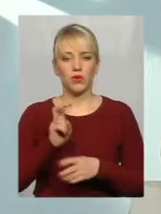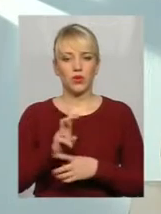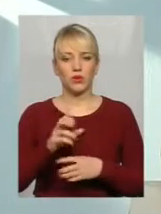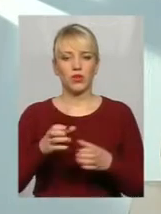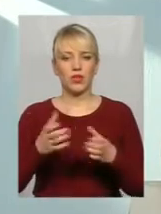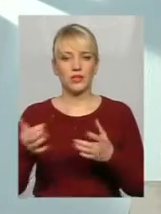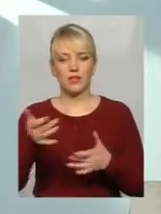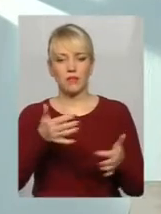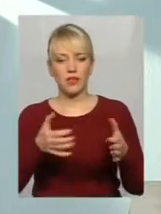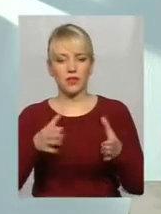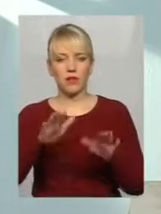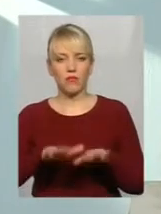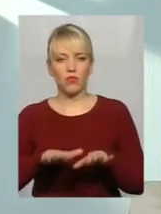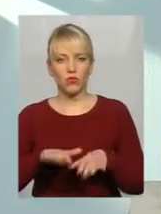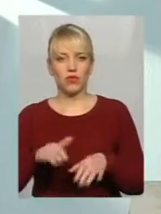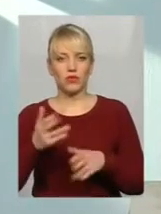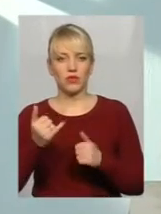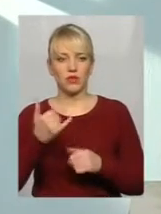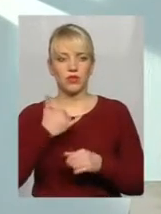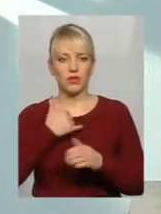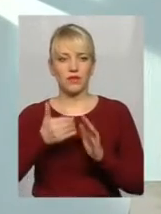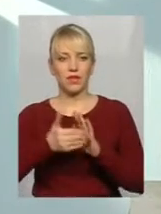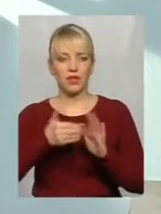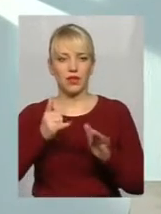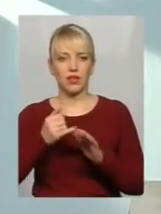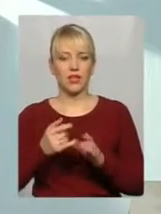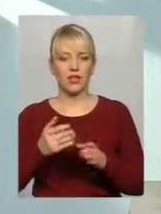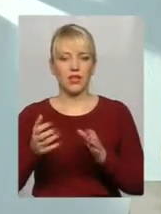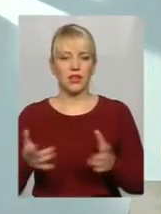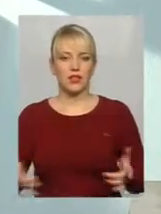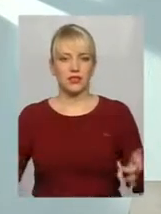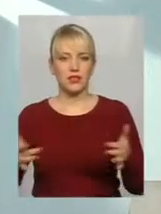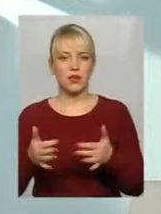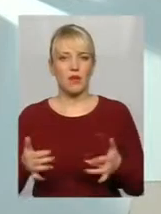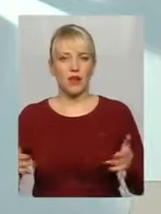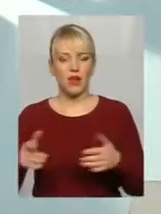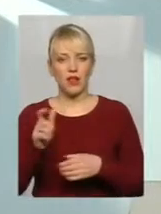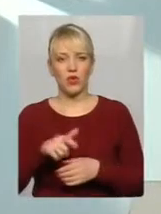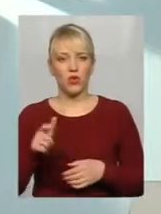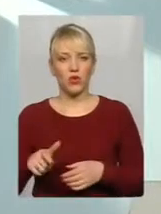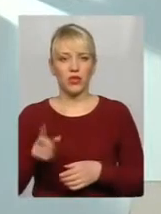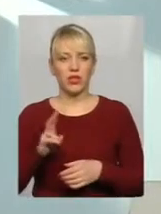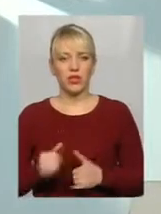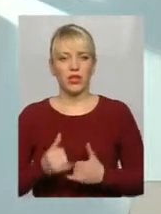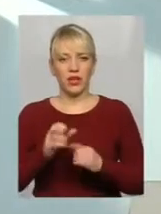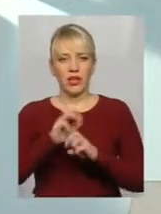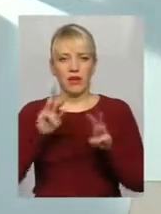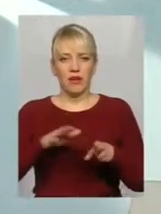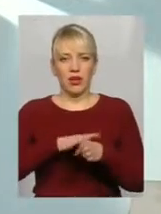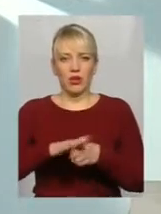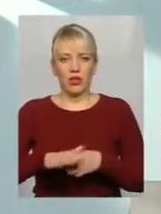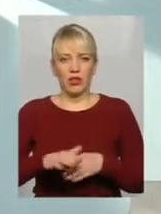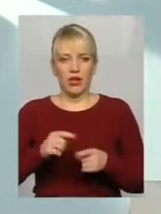ми просто давно ми викликали і збирали на збірному пункті людей, які трохи для забезпечення виконання плану